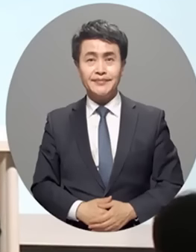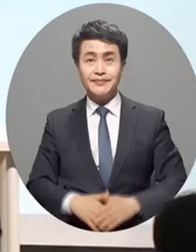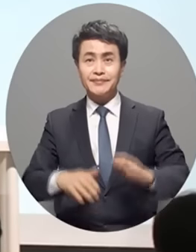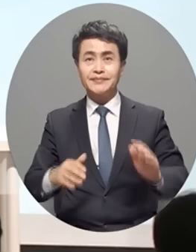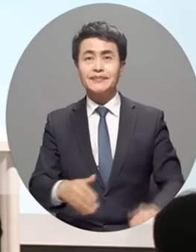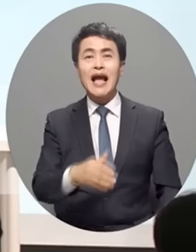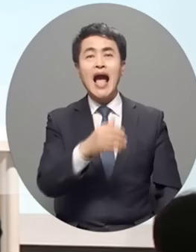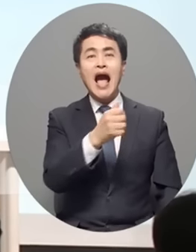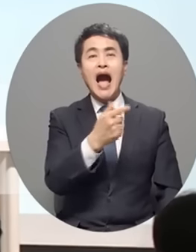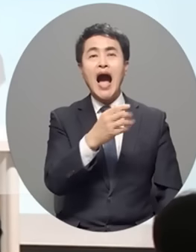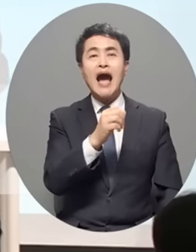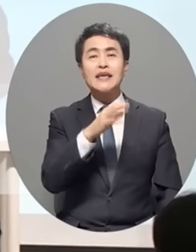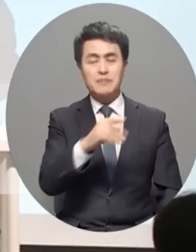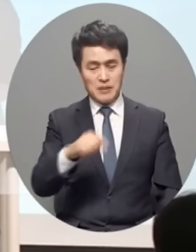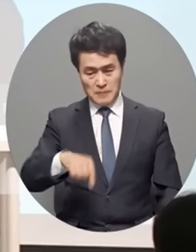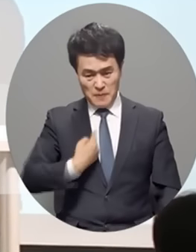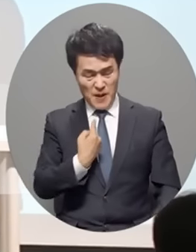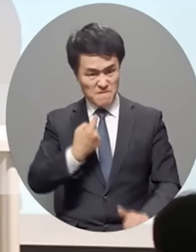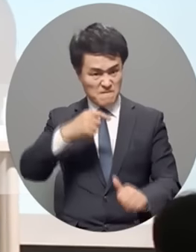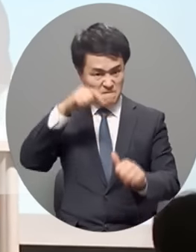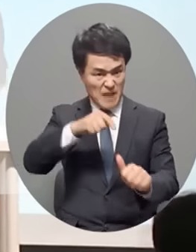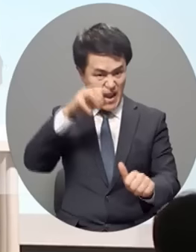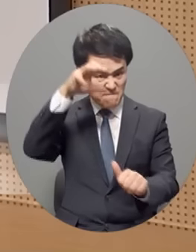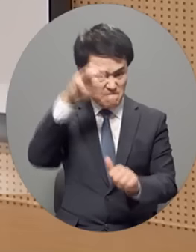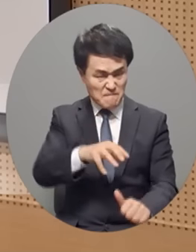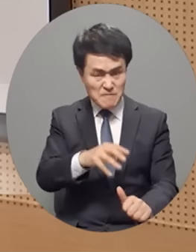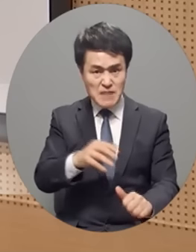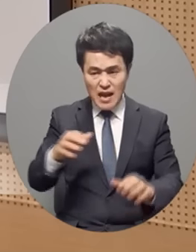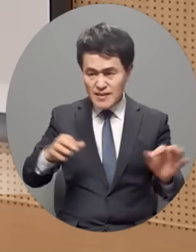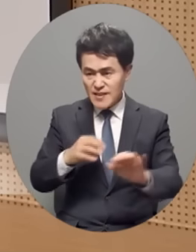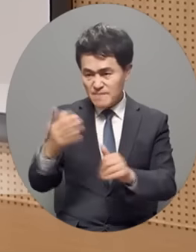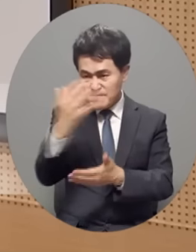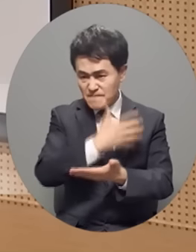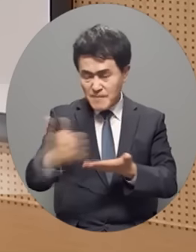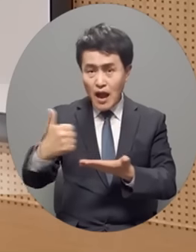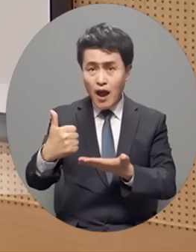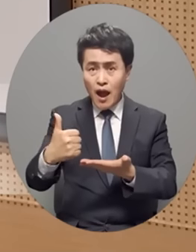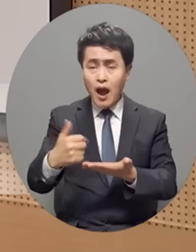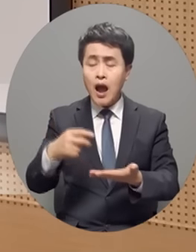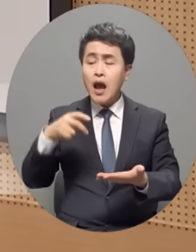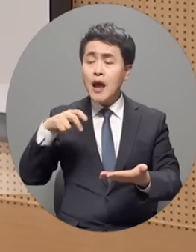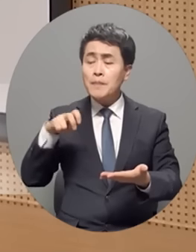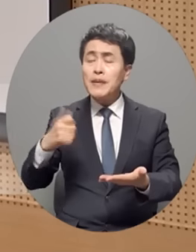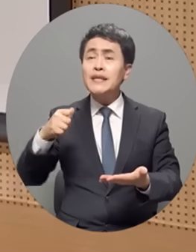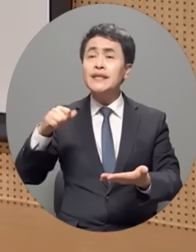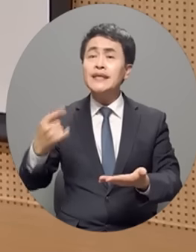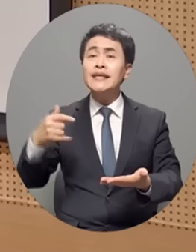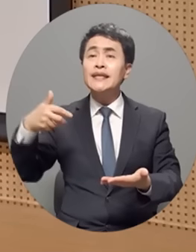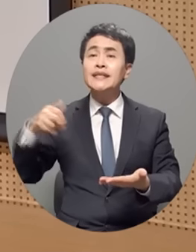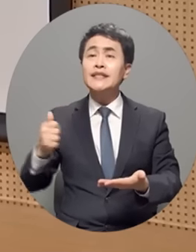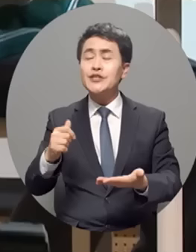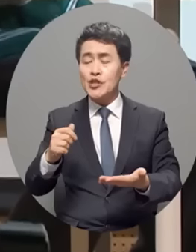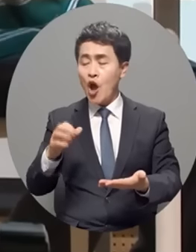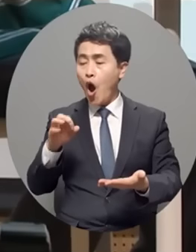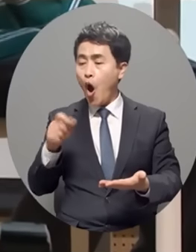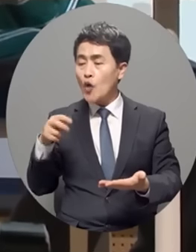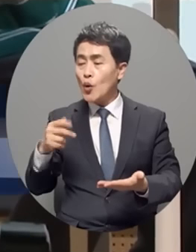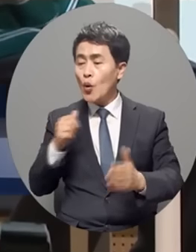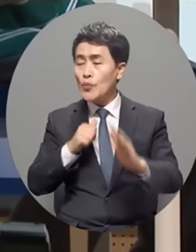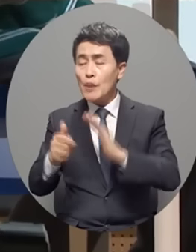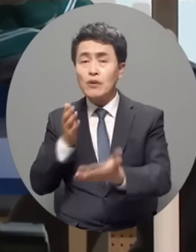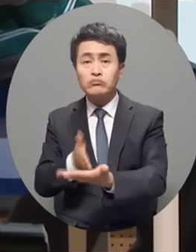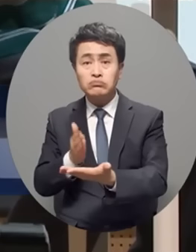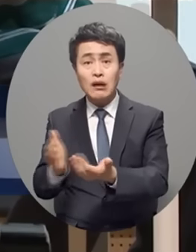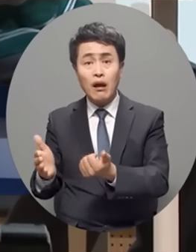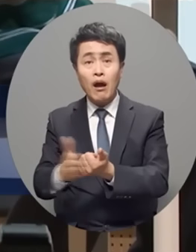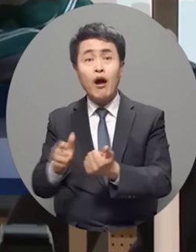하이브 측이 자신을 찍어내려고 경영권 탈취라는 프레임을 내세웠다는 게 민희진 어도어 대표의 주장입니다. 왜 우리 그냥